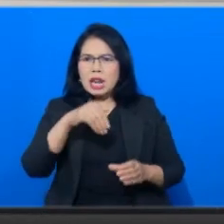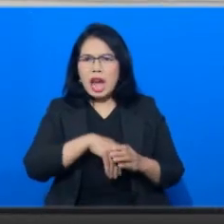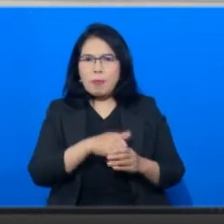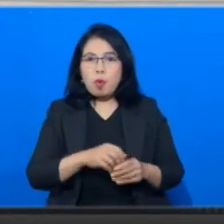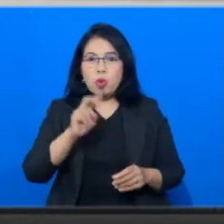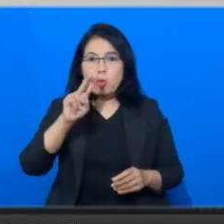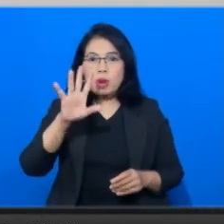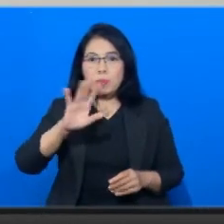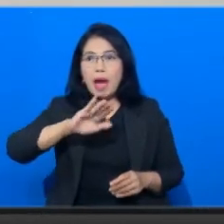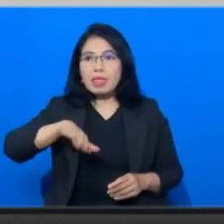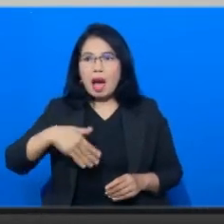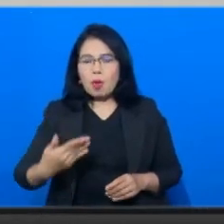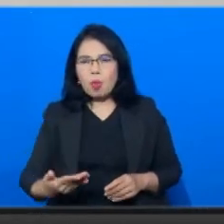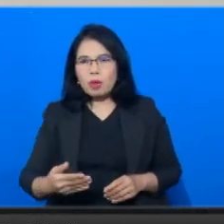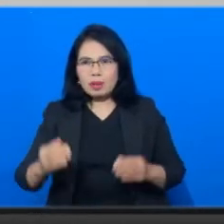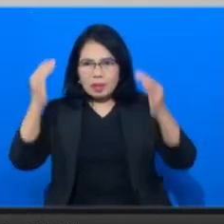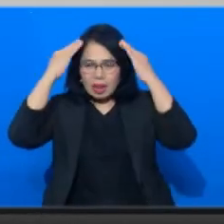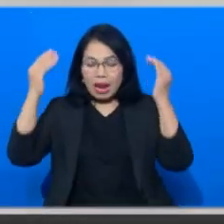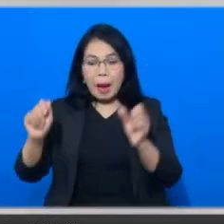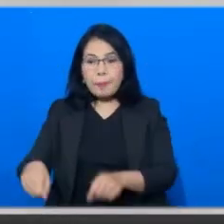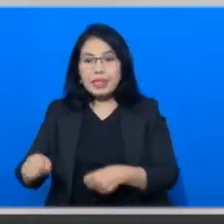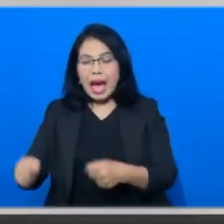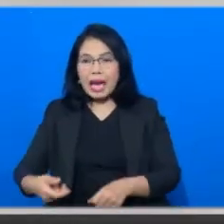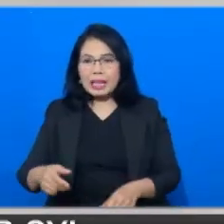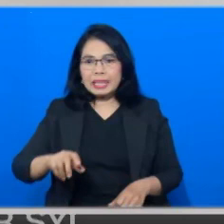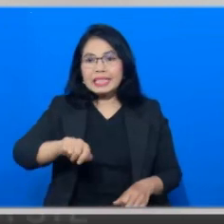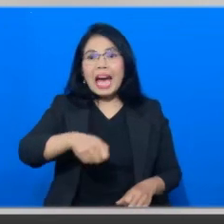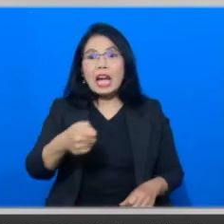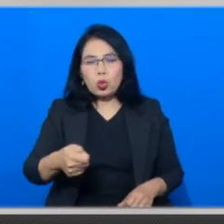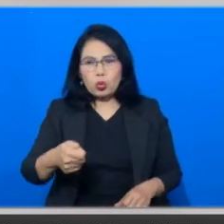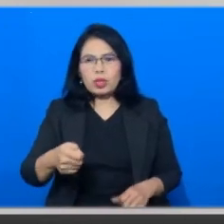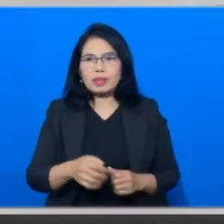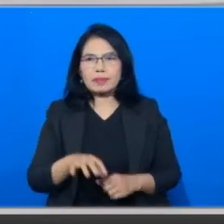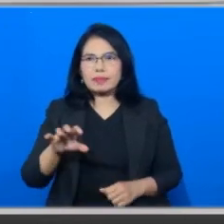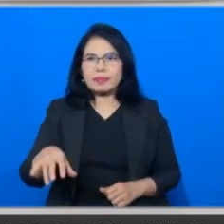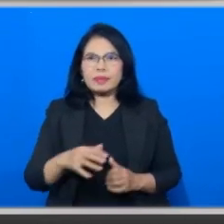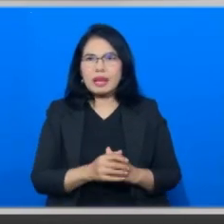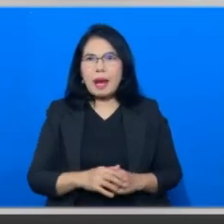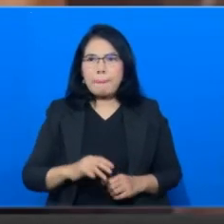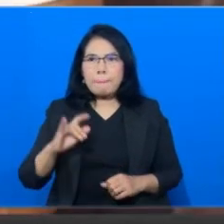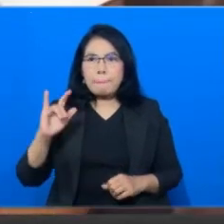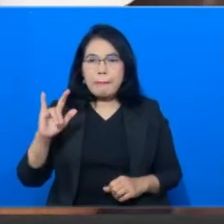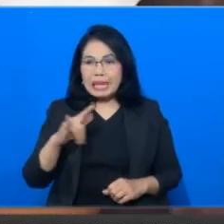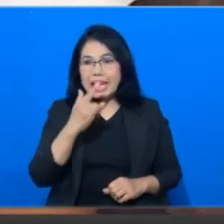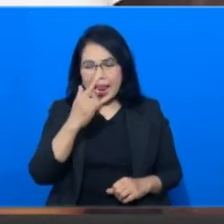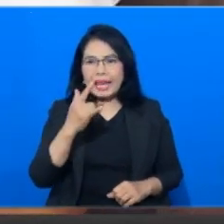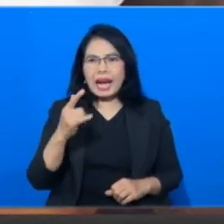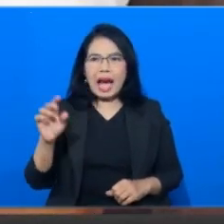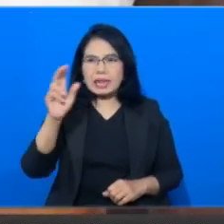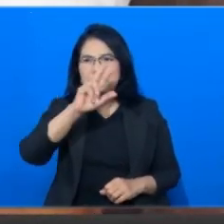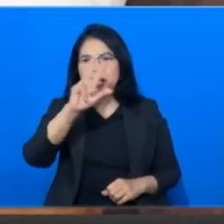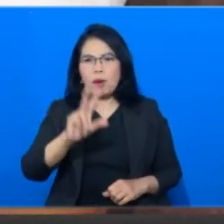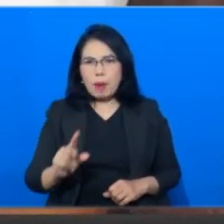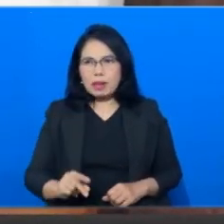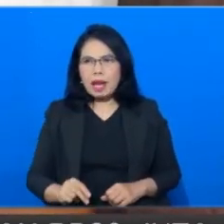manis. Petani kangkung asal Kecamatan Kadipaten, Kabupaten Majalengka, Jawa Barat ini dipastikan bisa